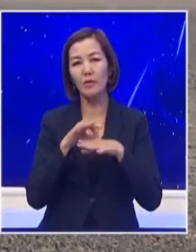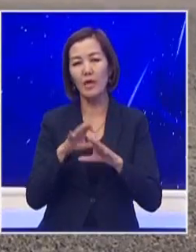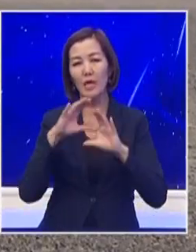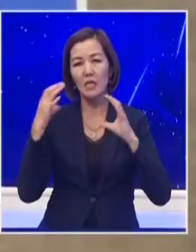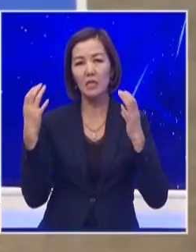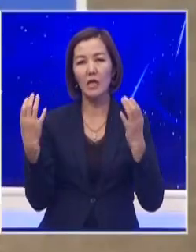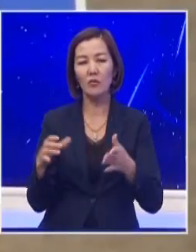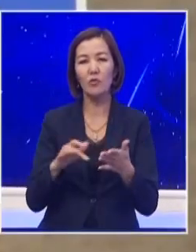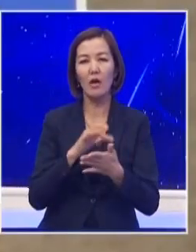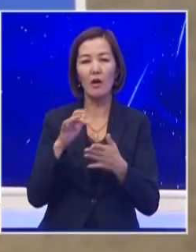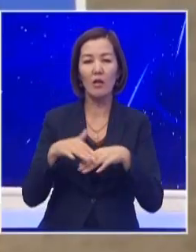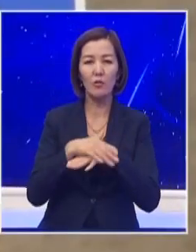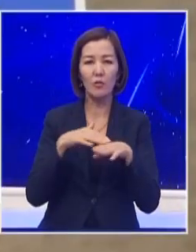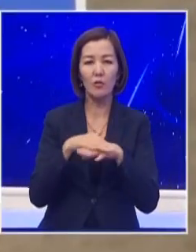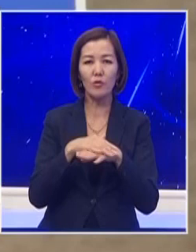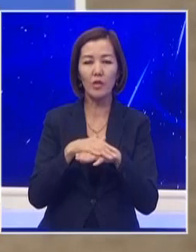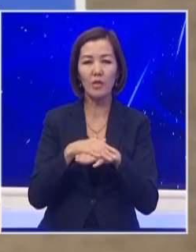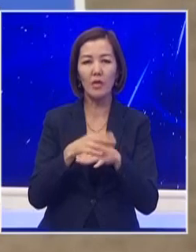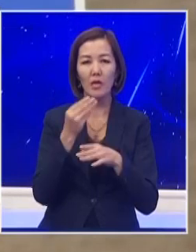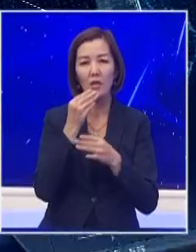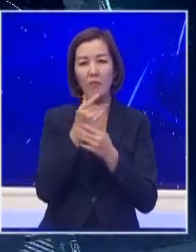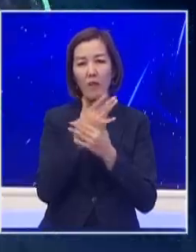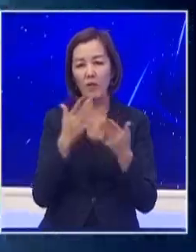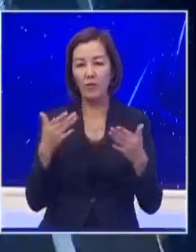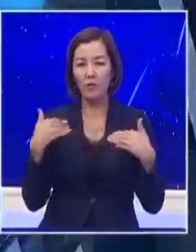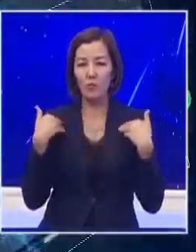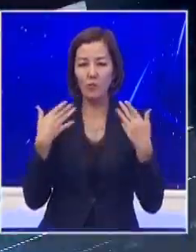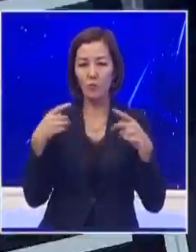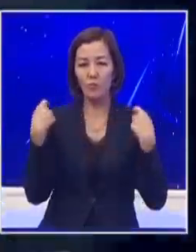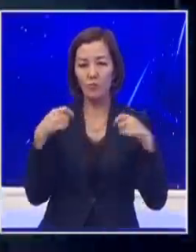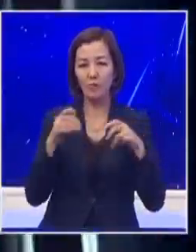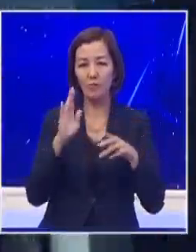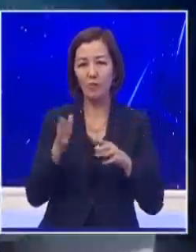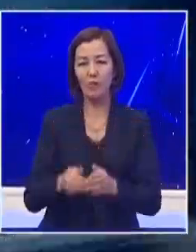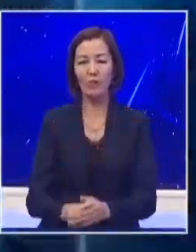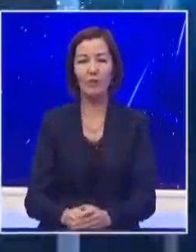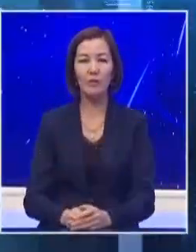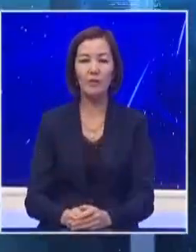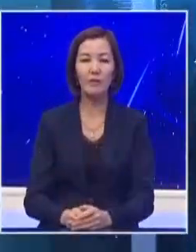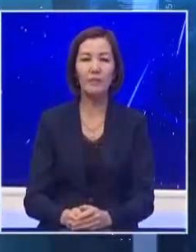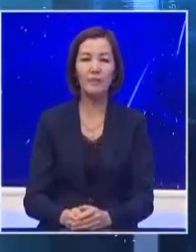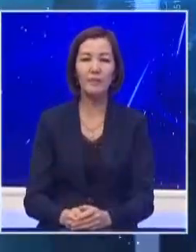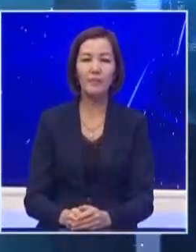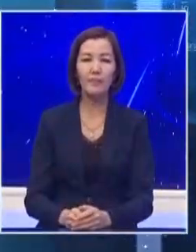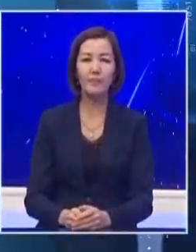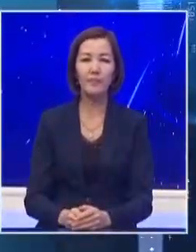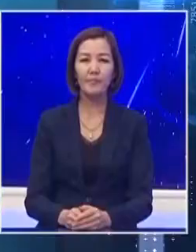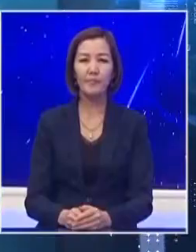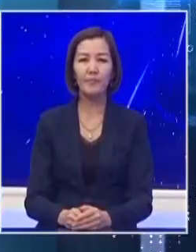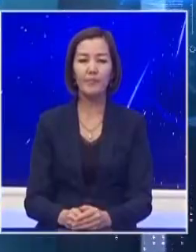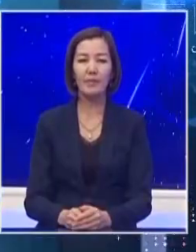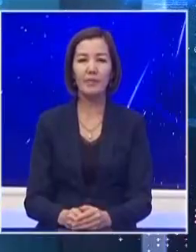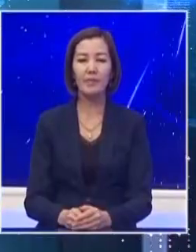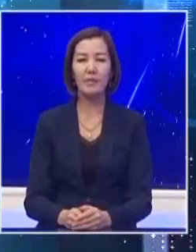стадионында қала тұрғындарына өз өнімдерін ұсынбақ. Құрманжан Қасымжанұлы, Аманжол Жомартұлы, Жетісу